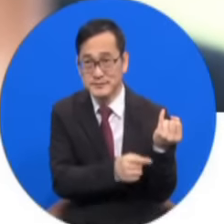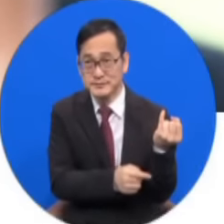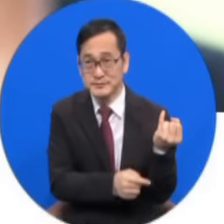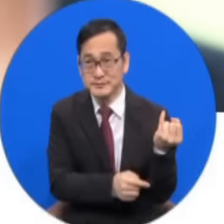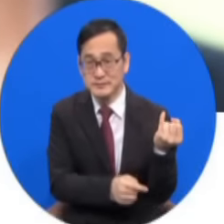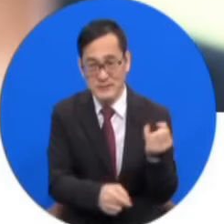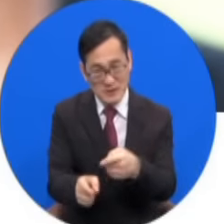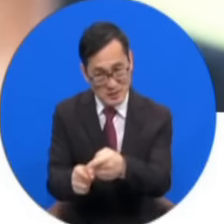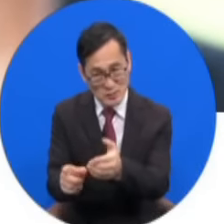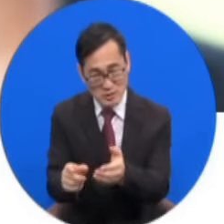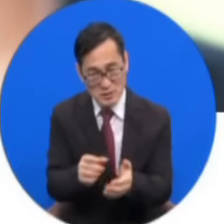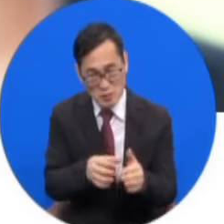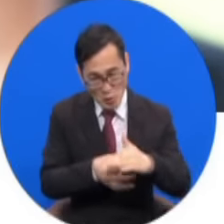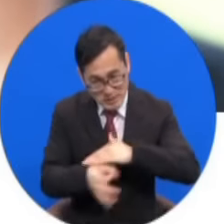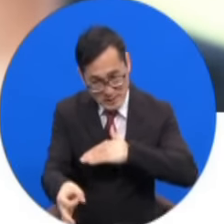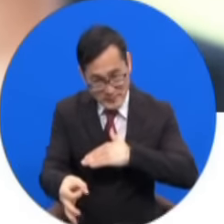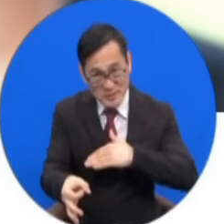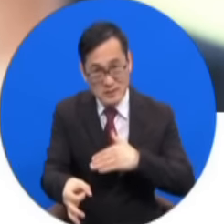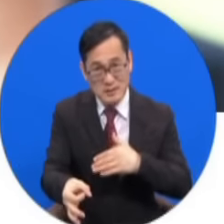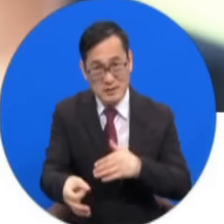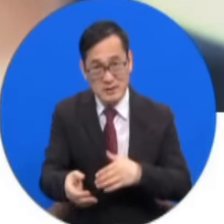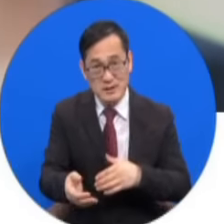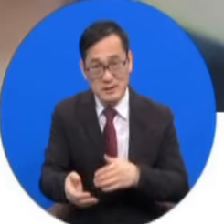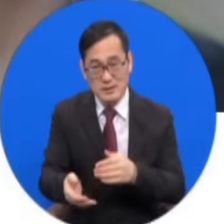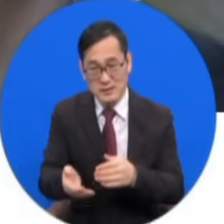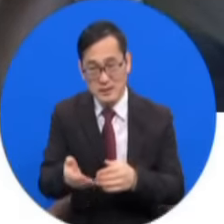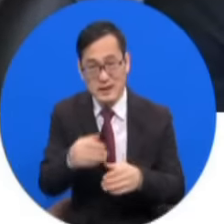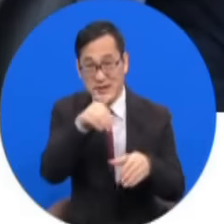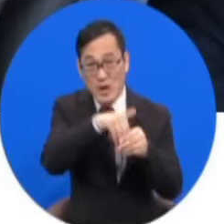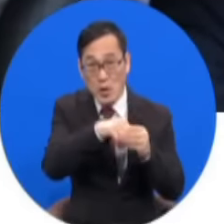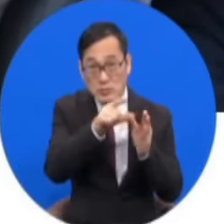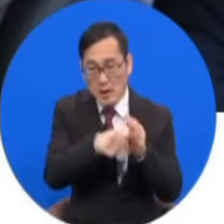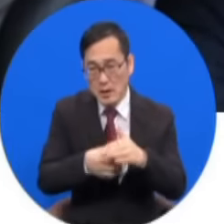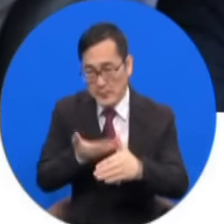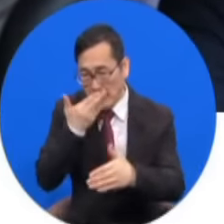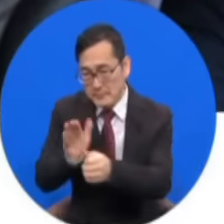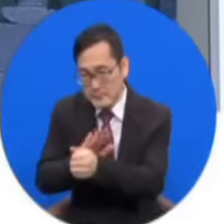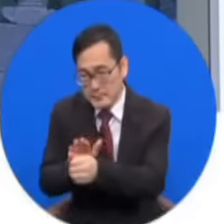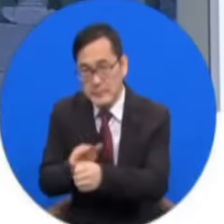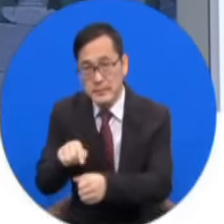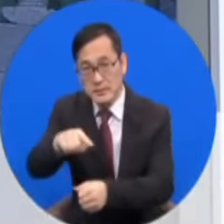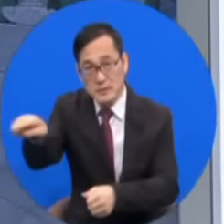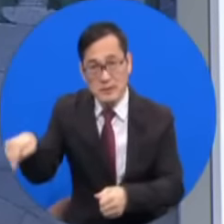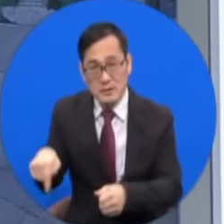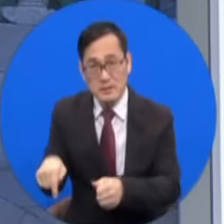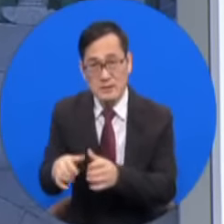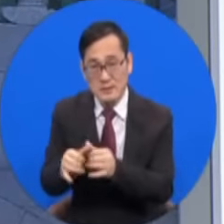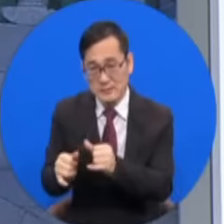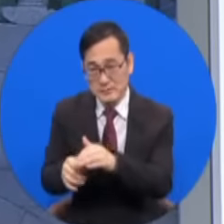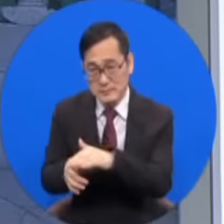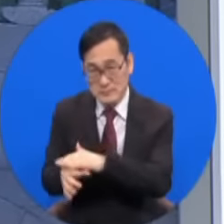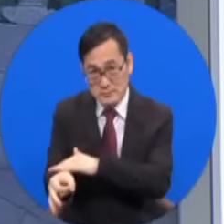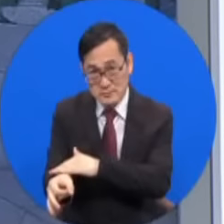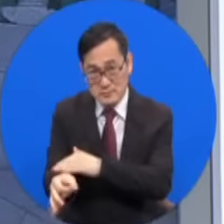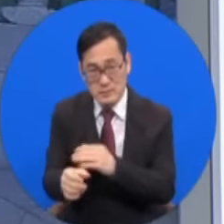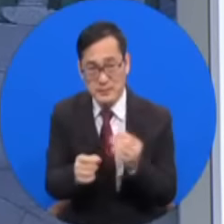때 거의 없지 않을까 저 개인적으로 그 생각이 됩니다 예 자 정님 개인적 견도 주셨는데